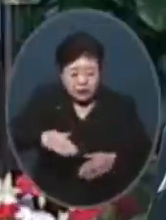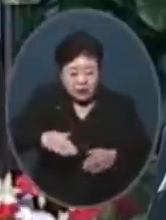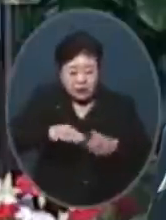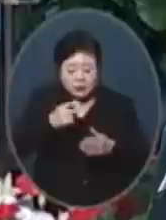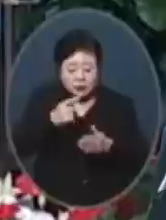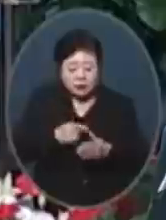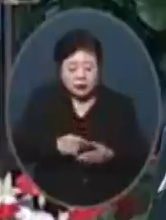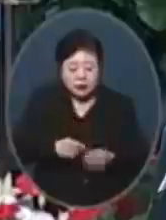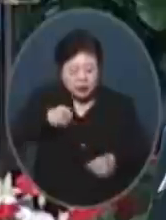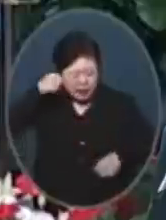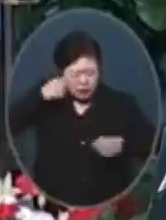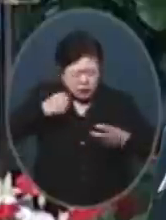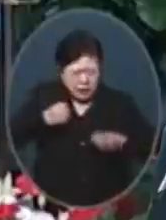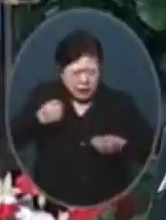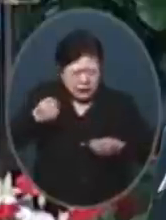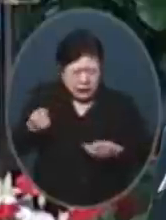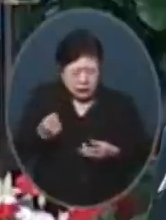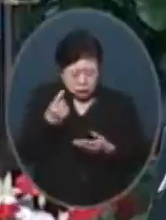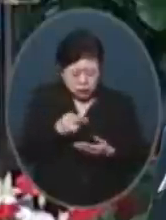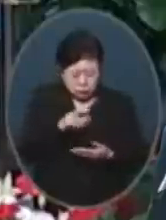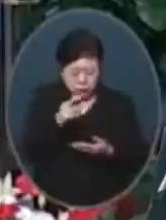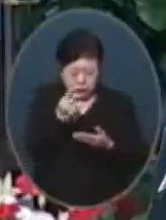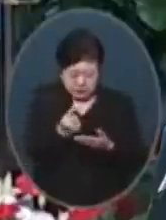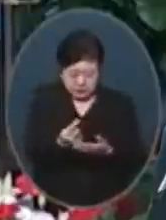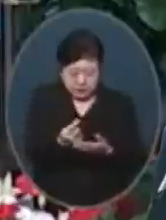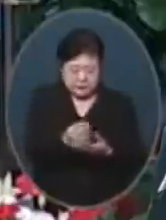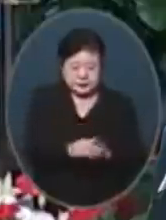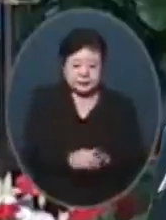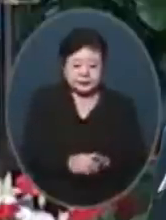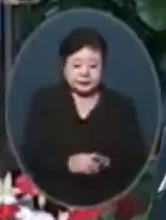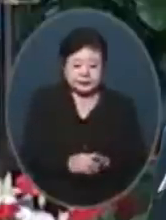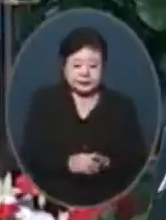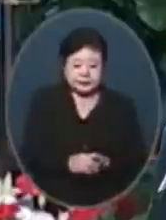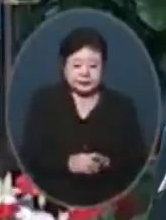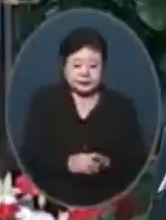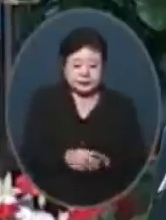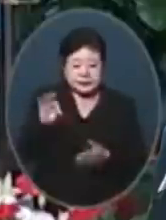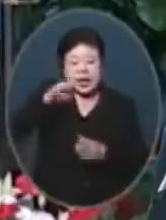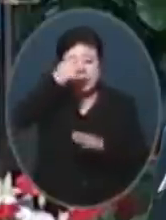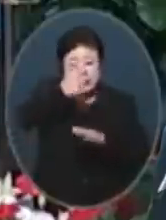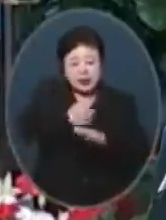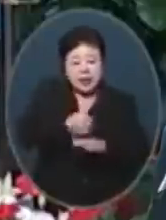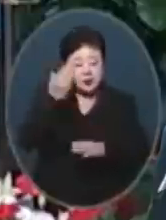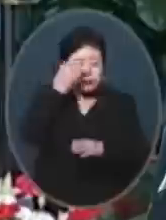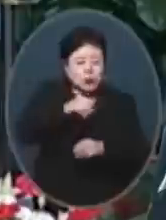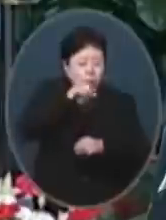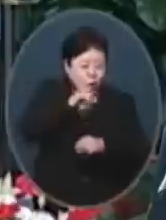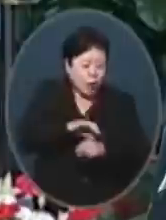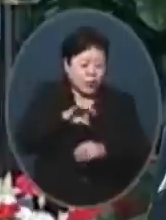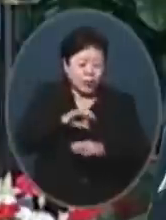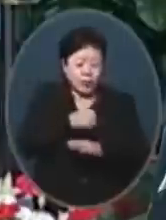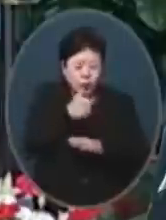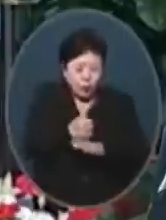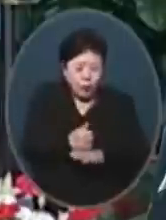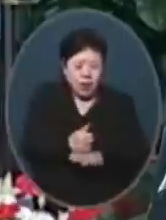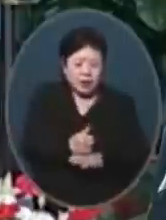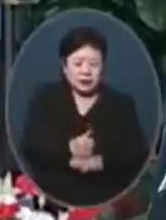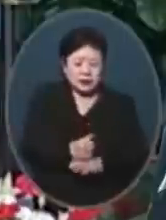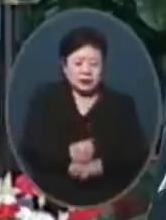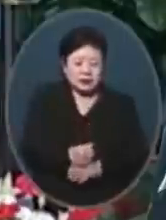많은 가축을 소유하고 돌아왔습니다. 따지니까 솔로몬은 이스라엘의 왕들 중에서 가장